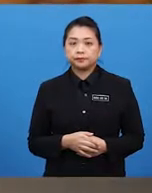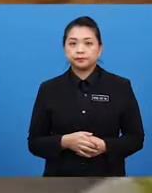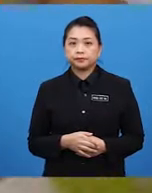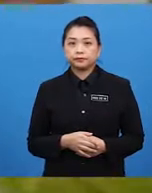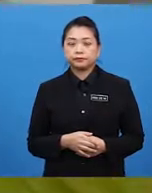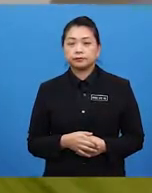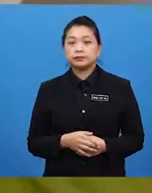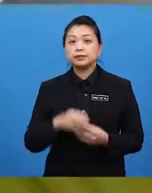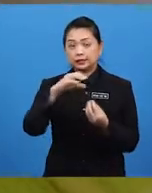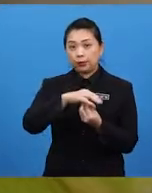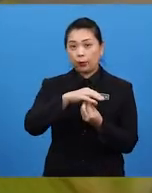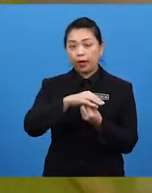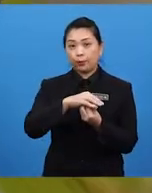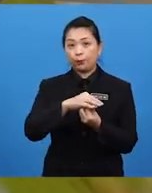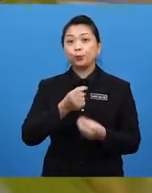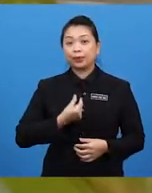di Singkawang hutang